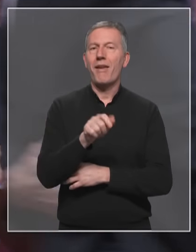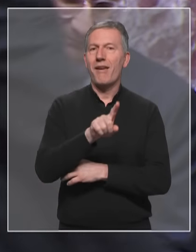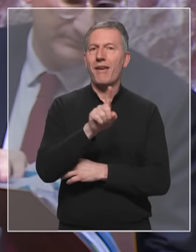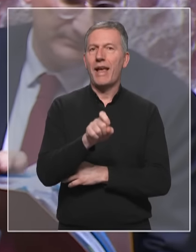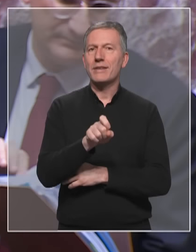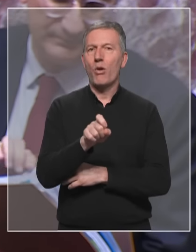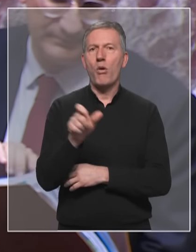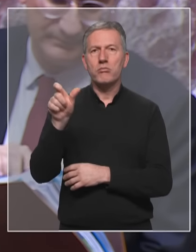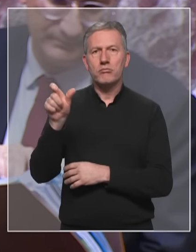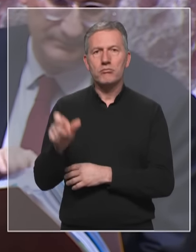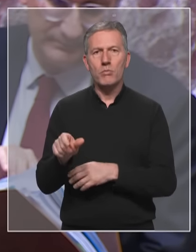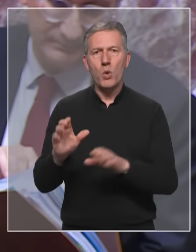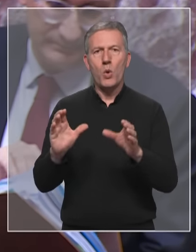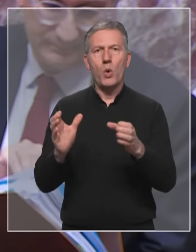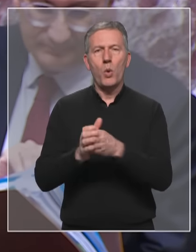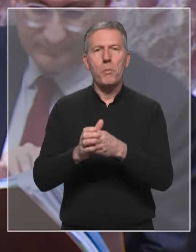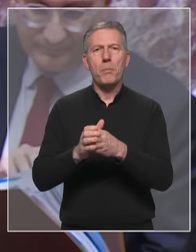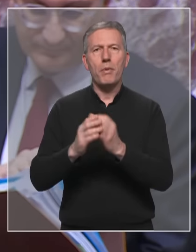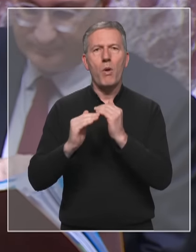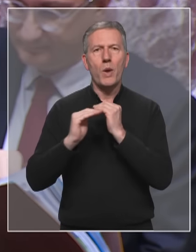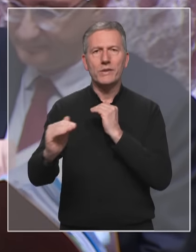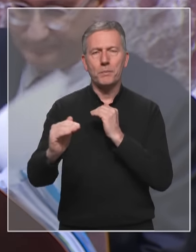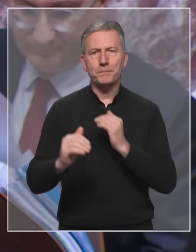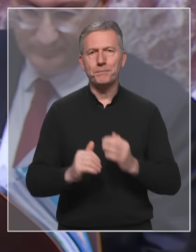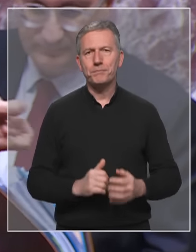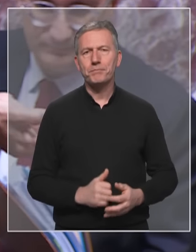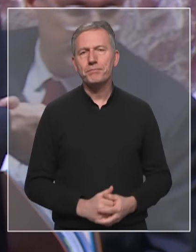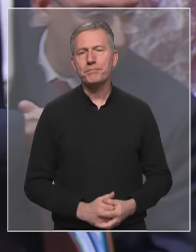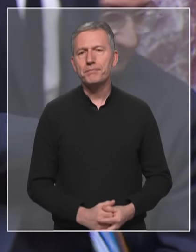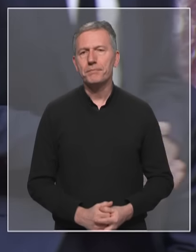par Monsieur David Guérin pour le groupe Horizon.